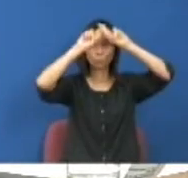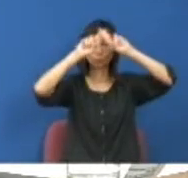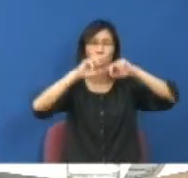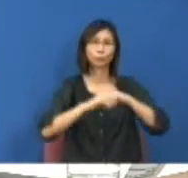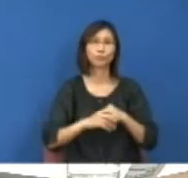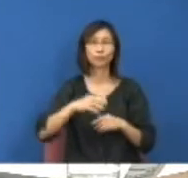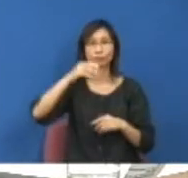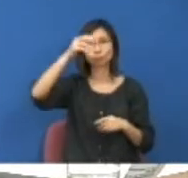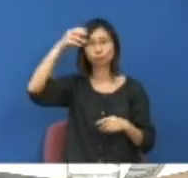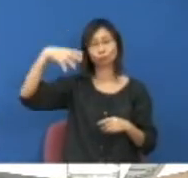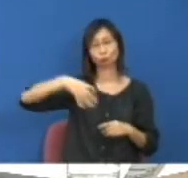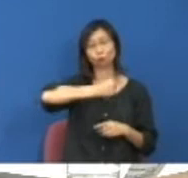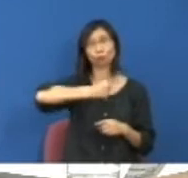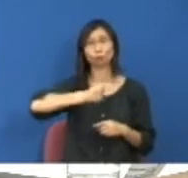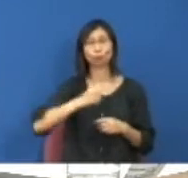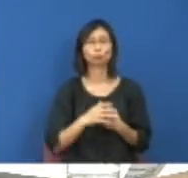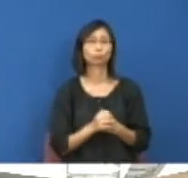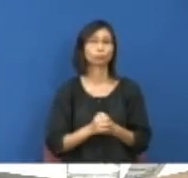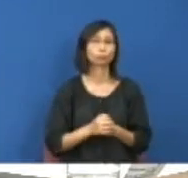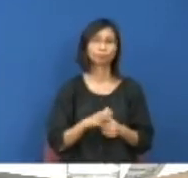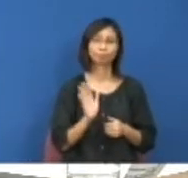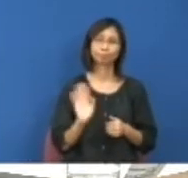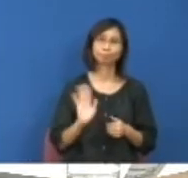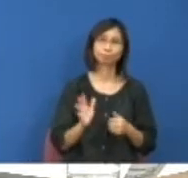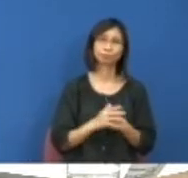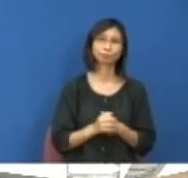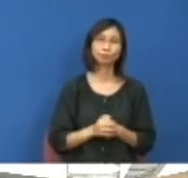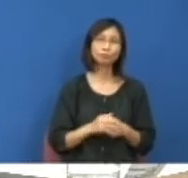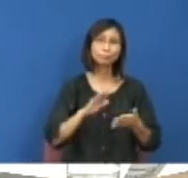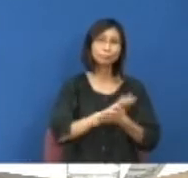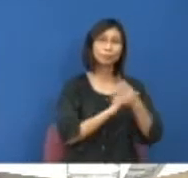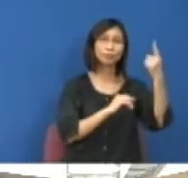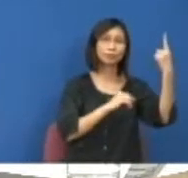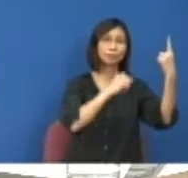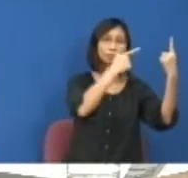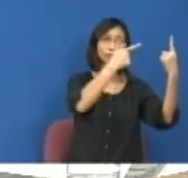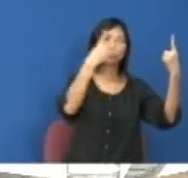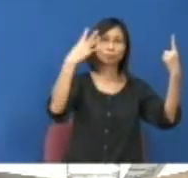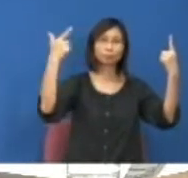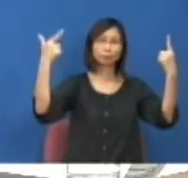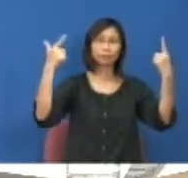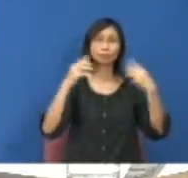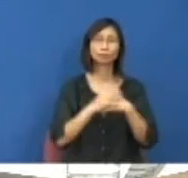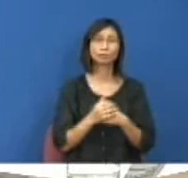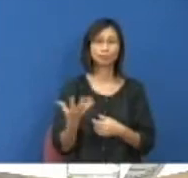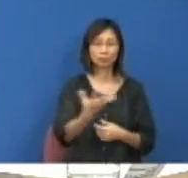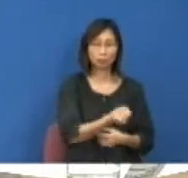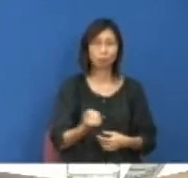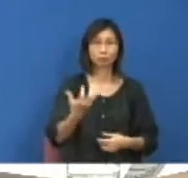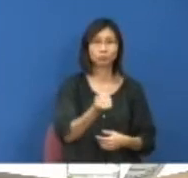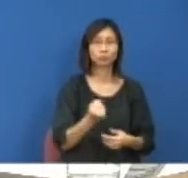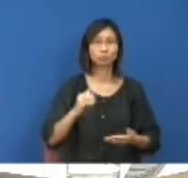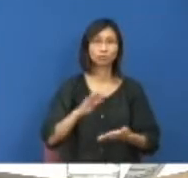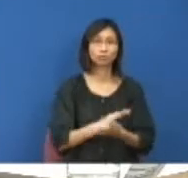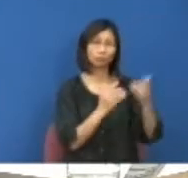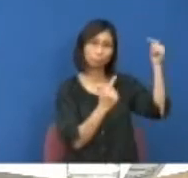封建主嘅剝削，咁開始成立即係喺1848年成個歐洲席捲。即係由1840年代一